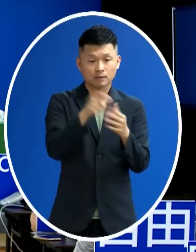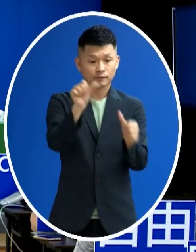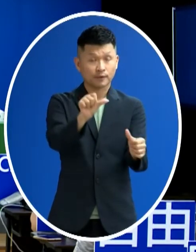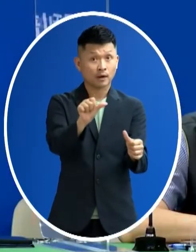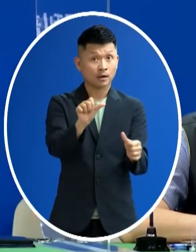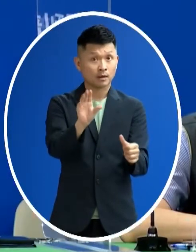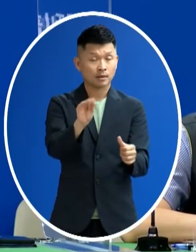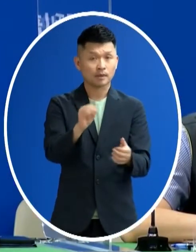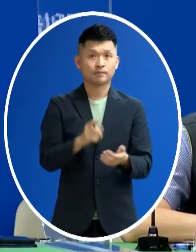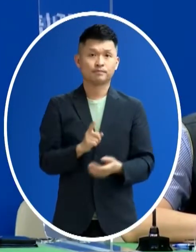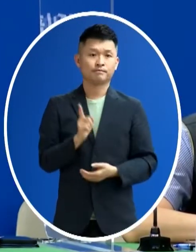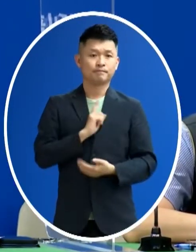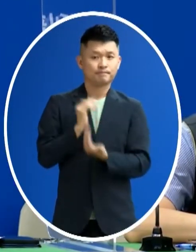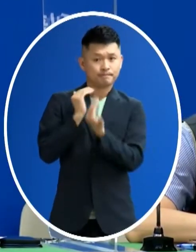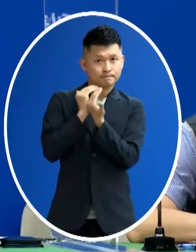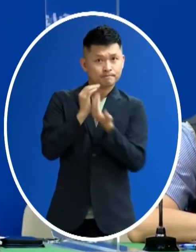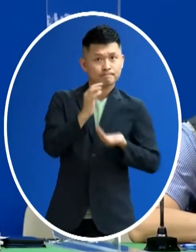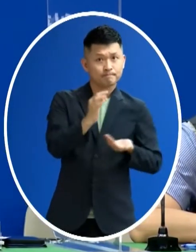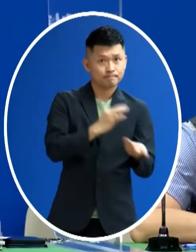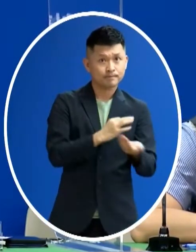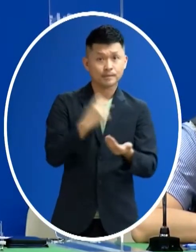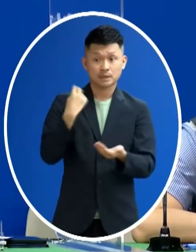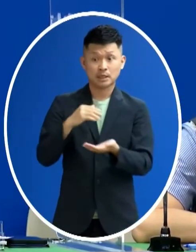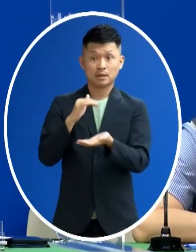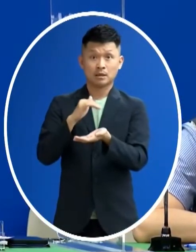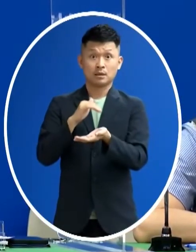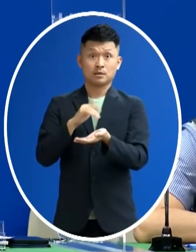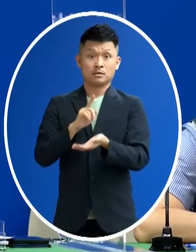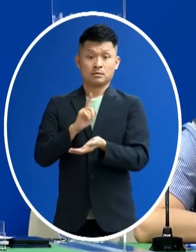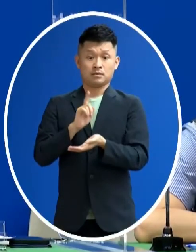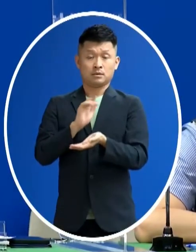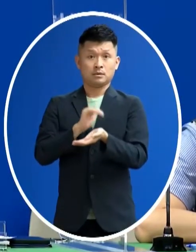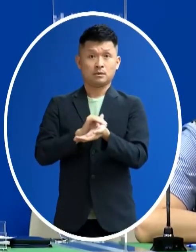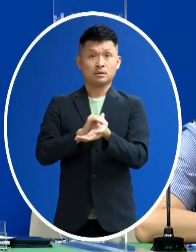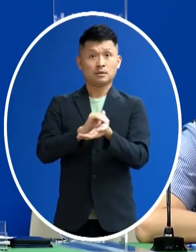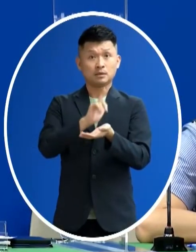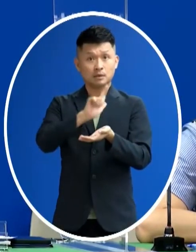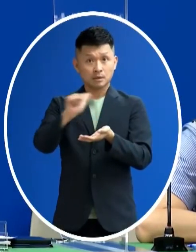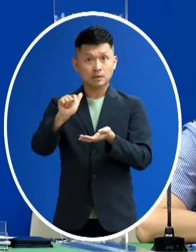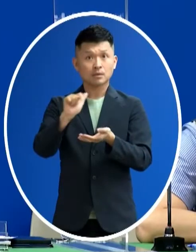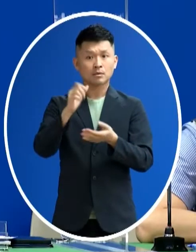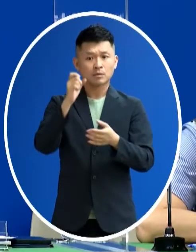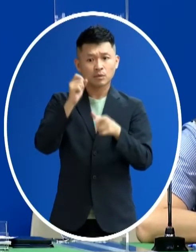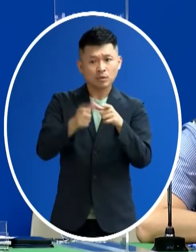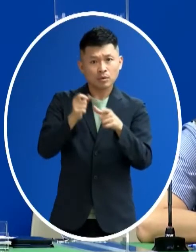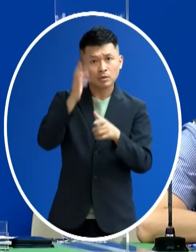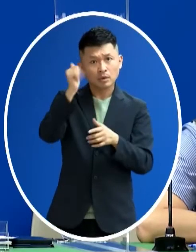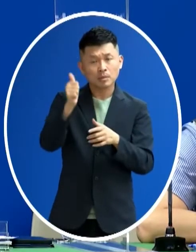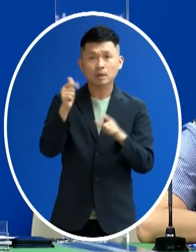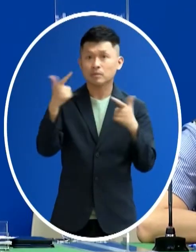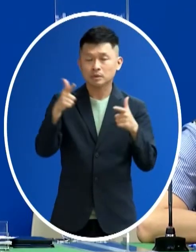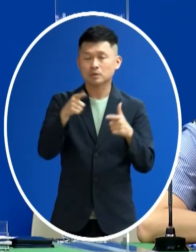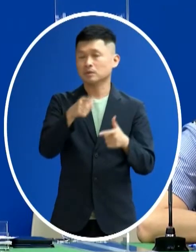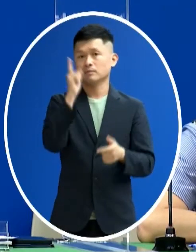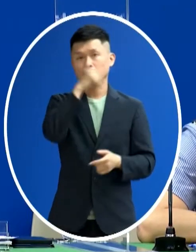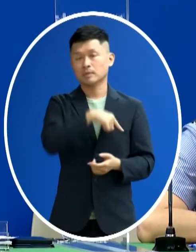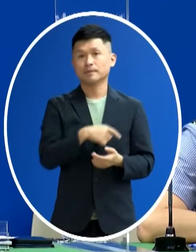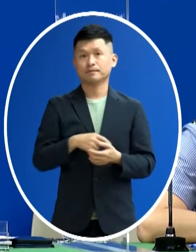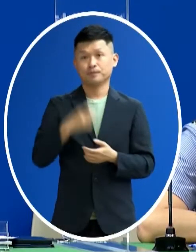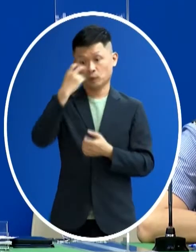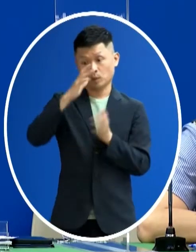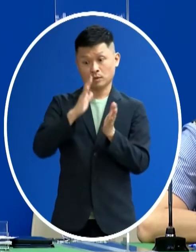如果自行贩售，然后他不具有医疗器材商的，这个其实都是不可以。所以依照《医疗器材管理法》